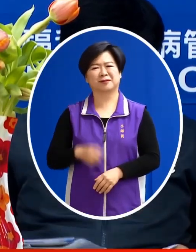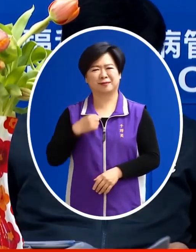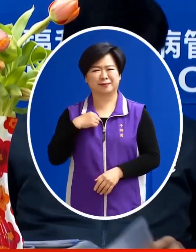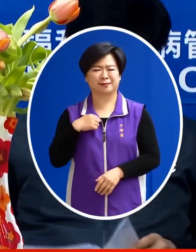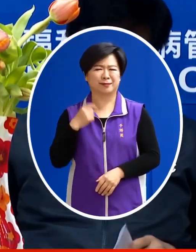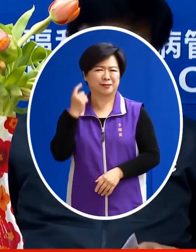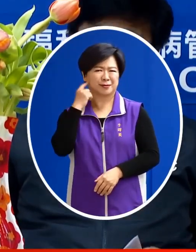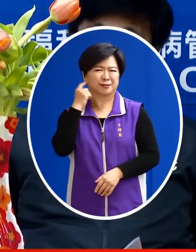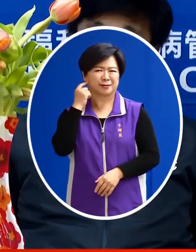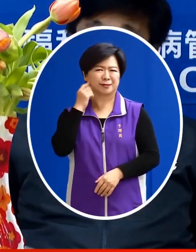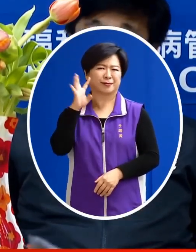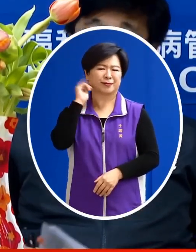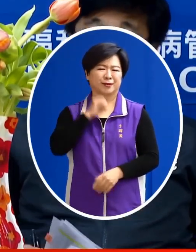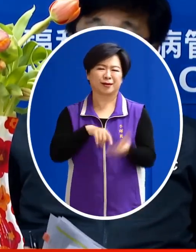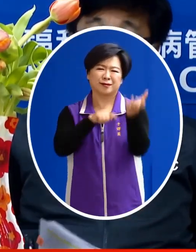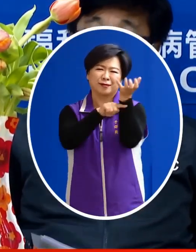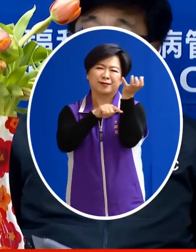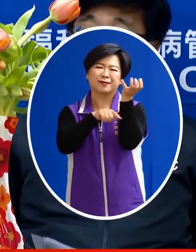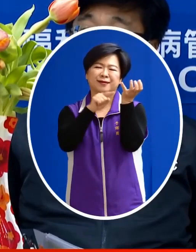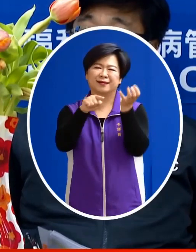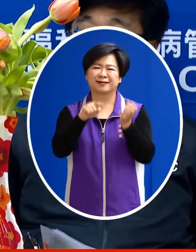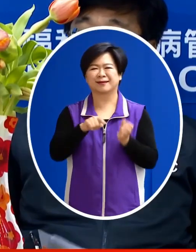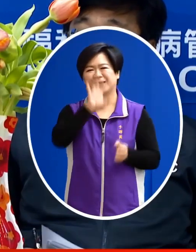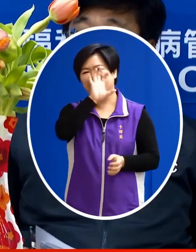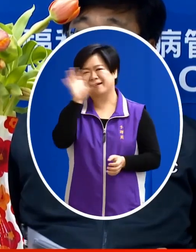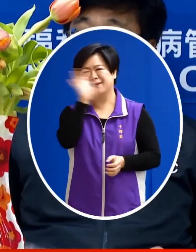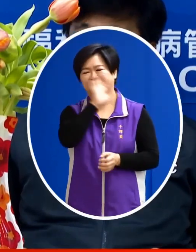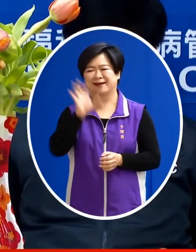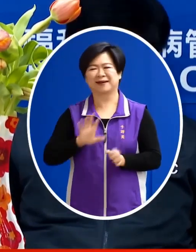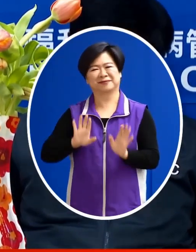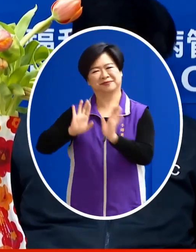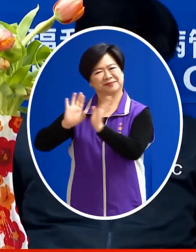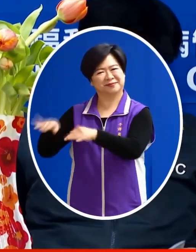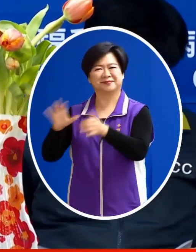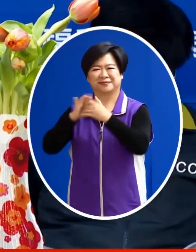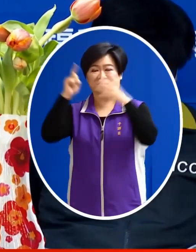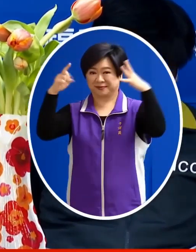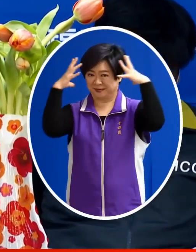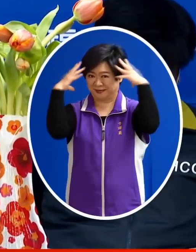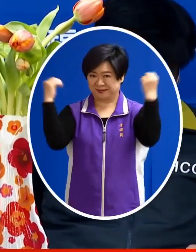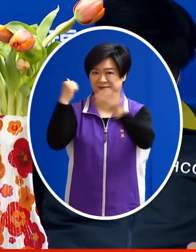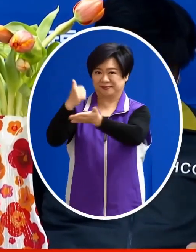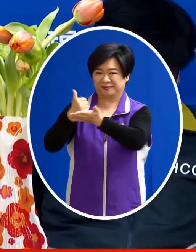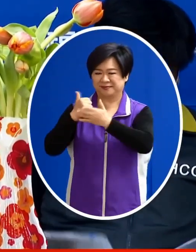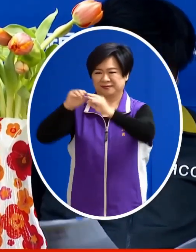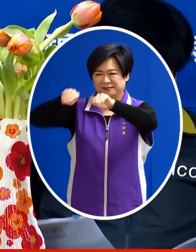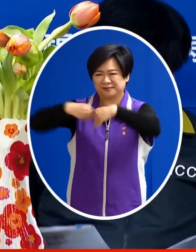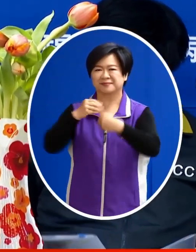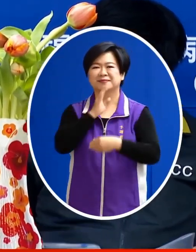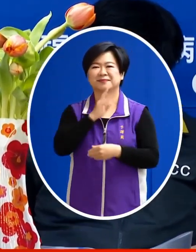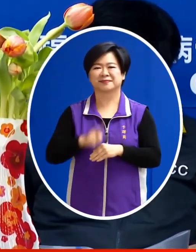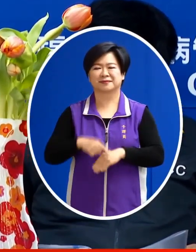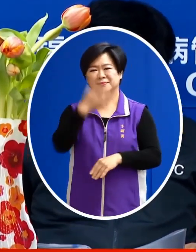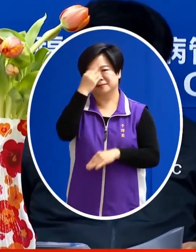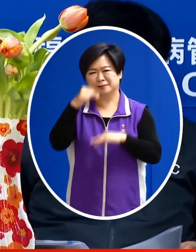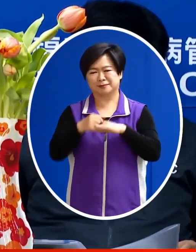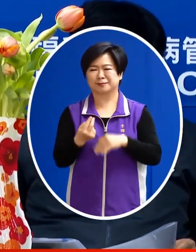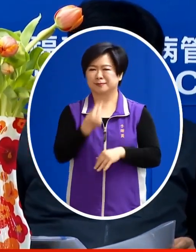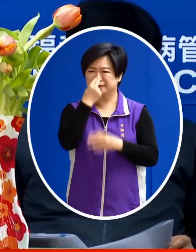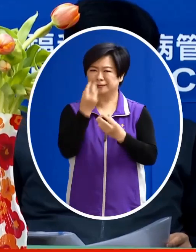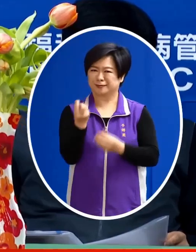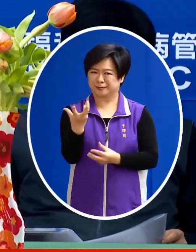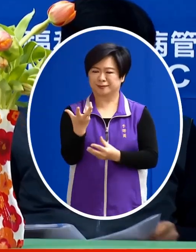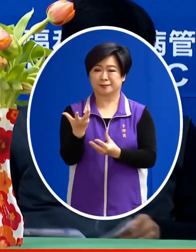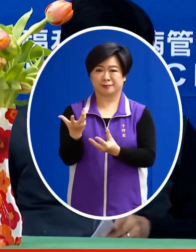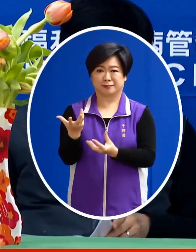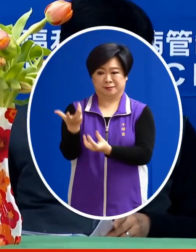を送ったということです。台湾で3日連続感染者が出ていないのは、3月中旬に欧